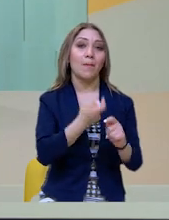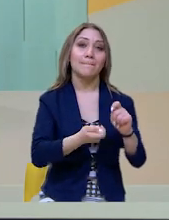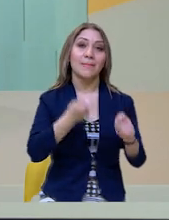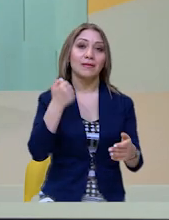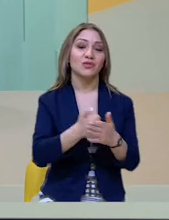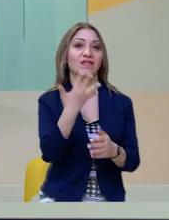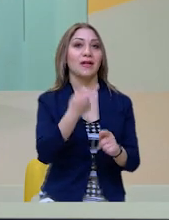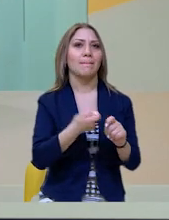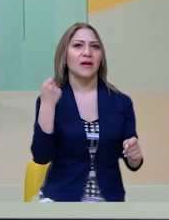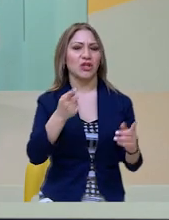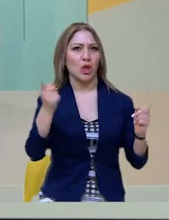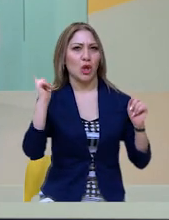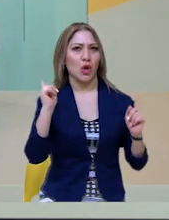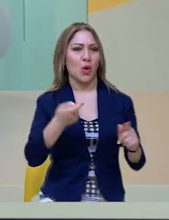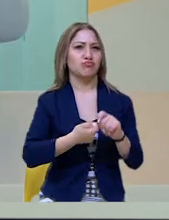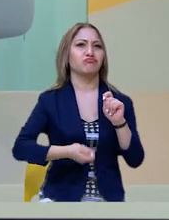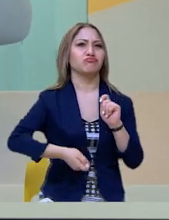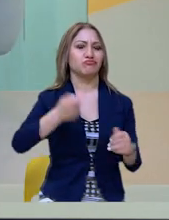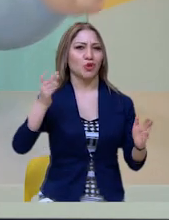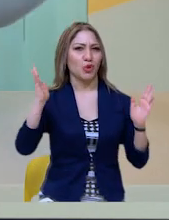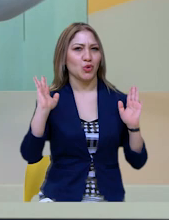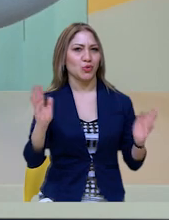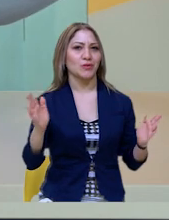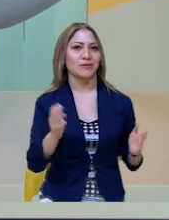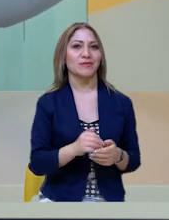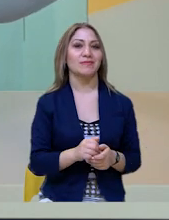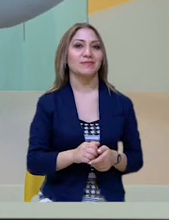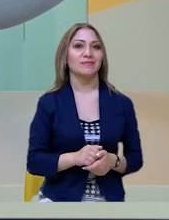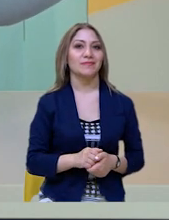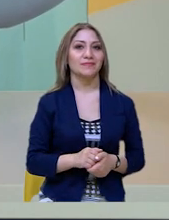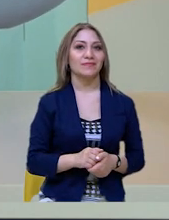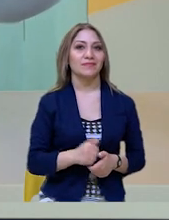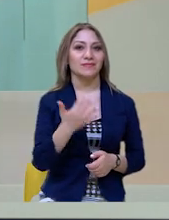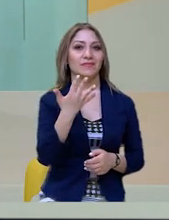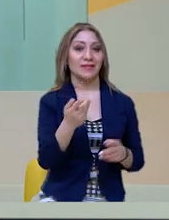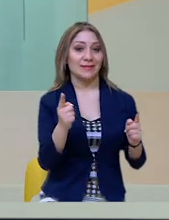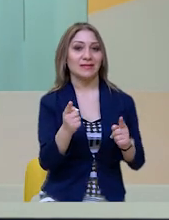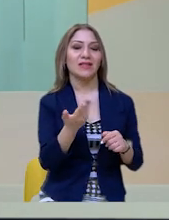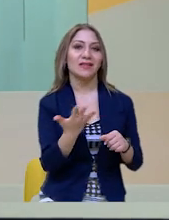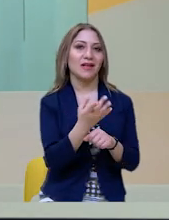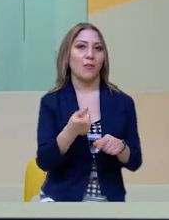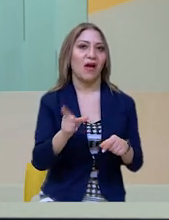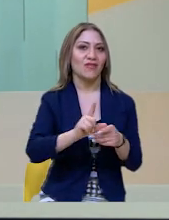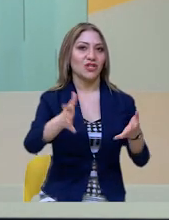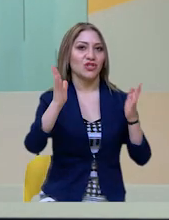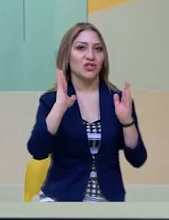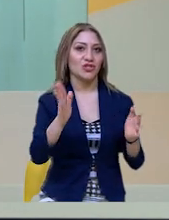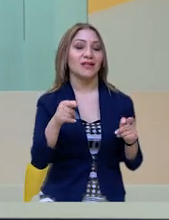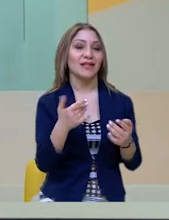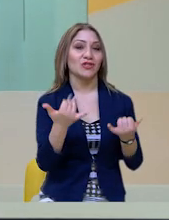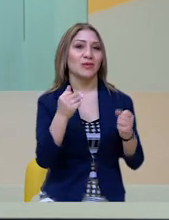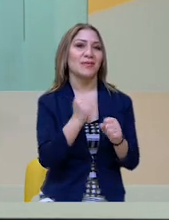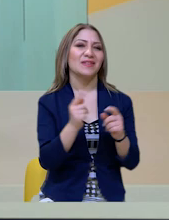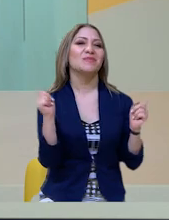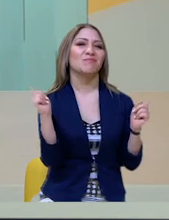մինչև 5 մետր, պատկերացնում եք ինչքան երկար են, 5 մետր, այսքանը 5 անգամ ավել։ Բայց մենք այսօր պատրաստելու